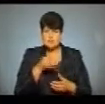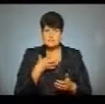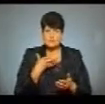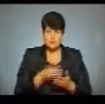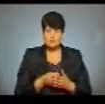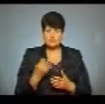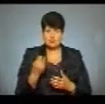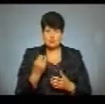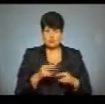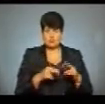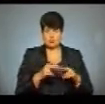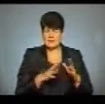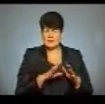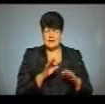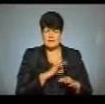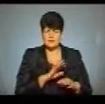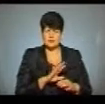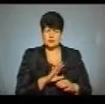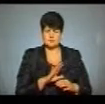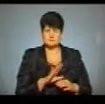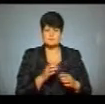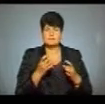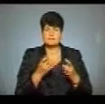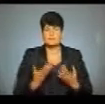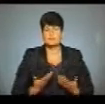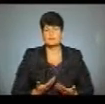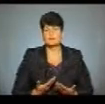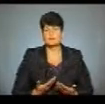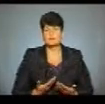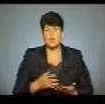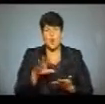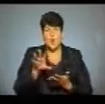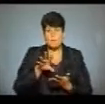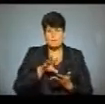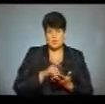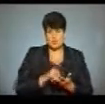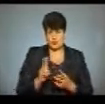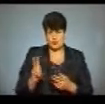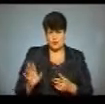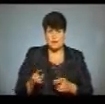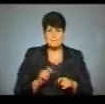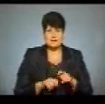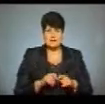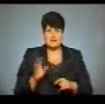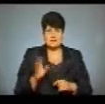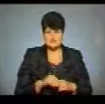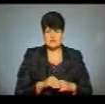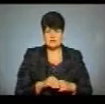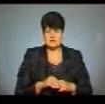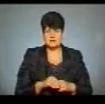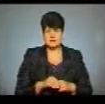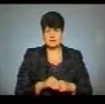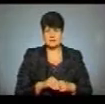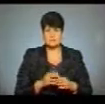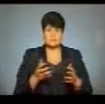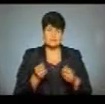історію будувати. Не використовувати, не просто жити, копіюючи когось, а от перевіряти все. Колекціонувати